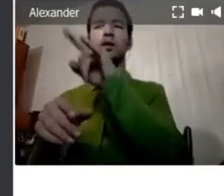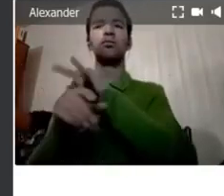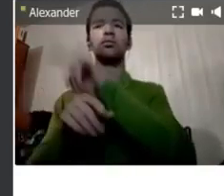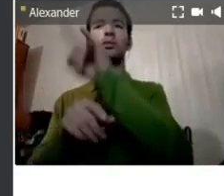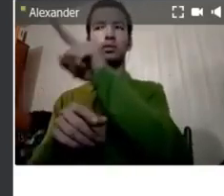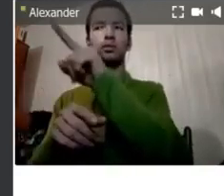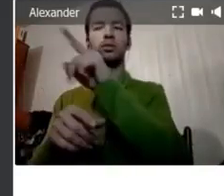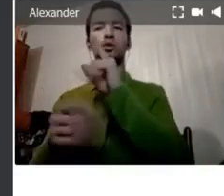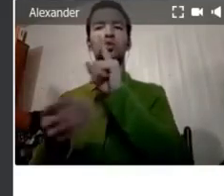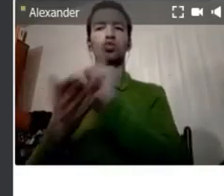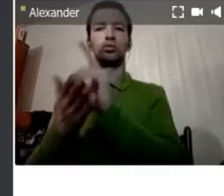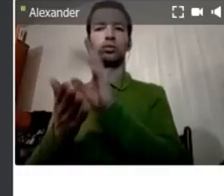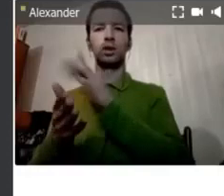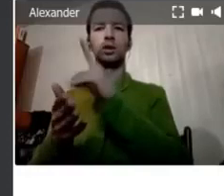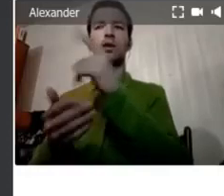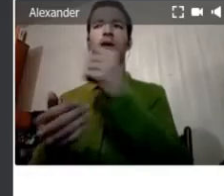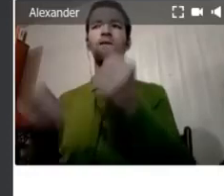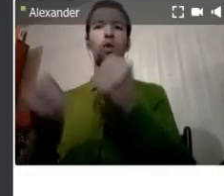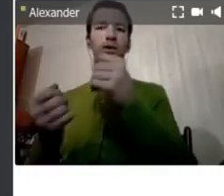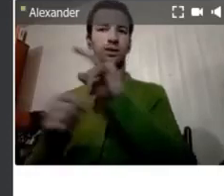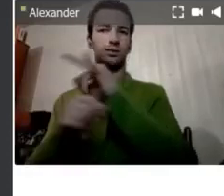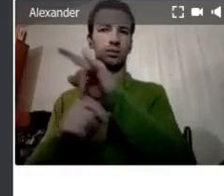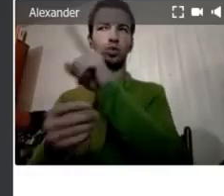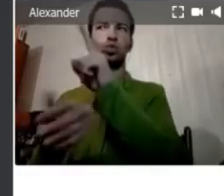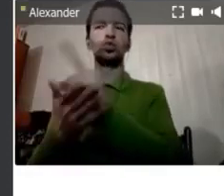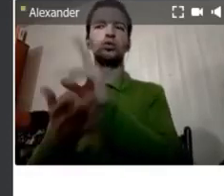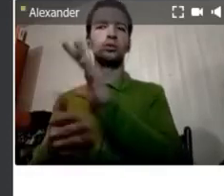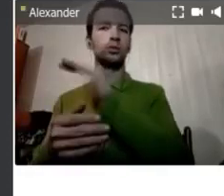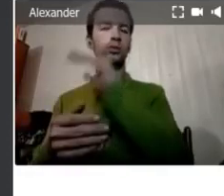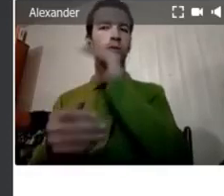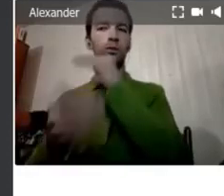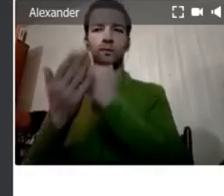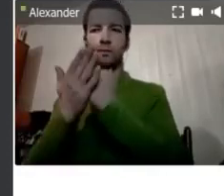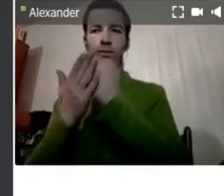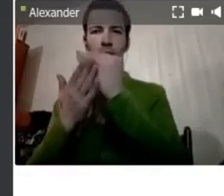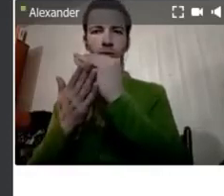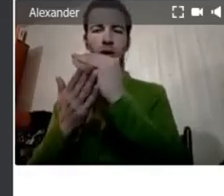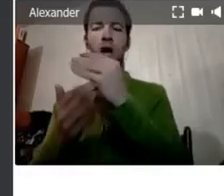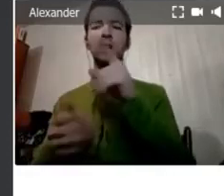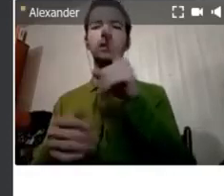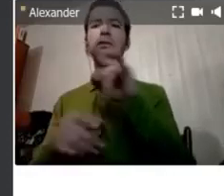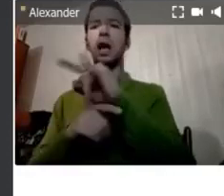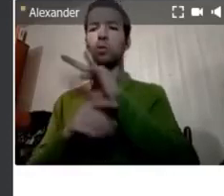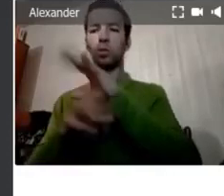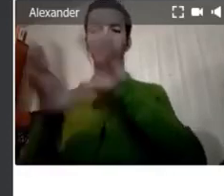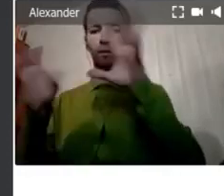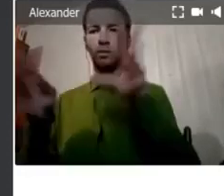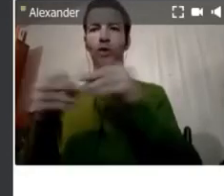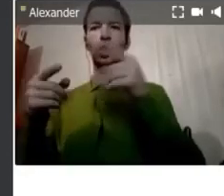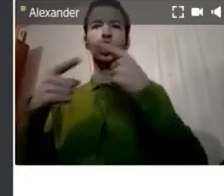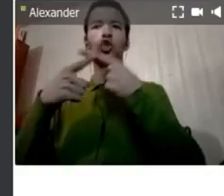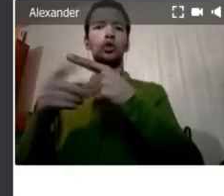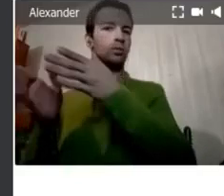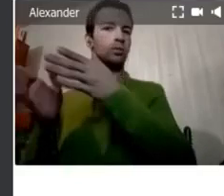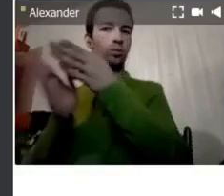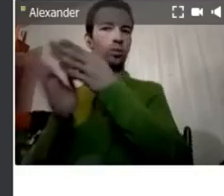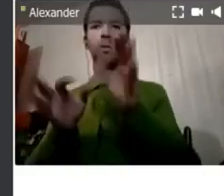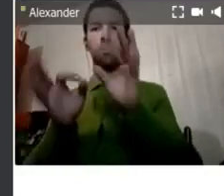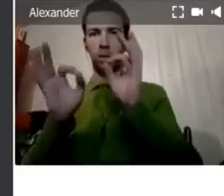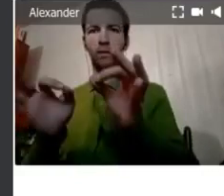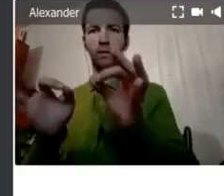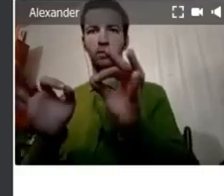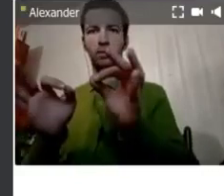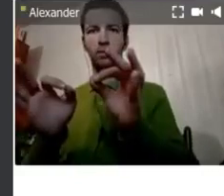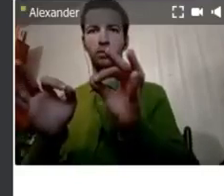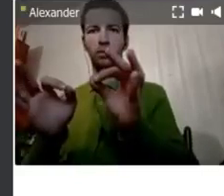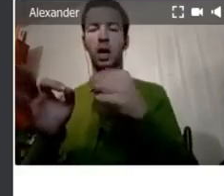является гарантом надежности для бизнеса? Ну, понятное дело, первое – это продукт. Продукт, который можно приобрести